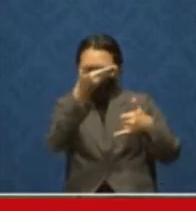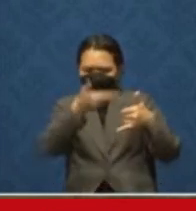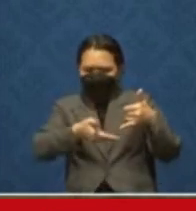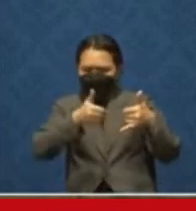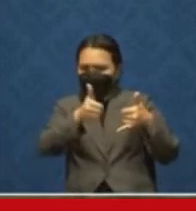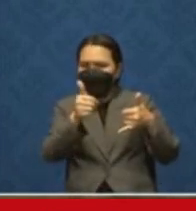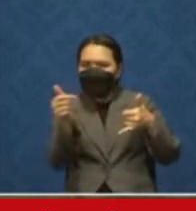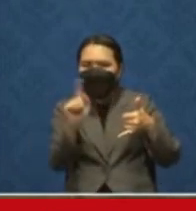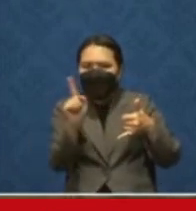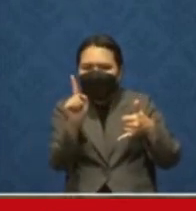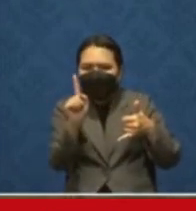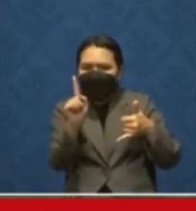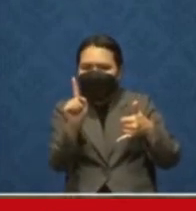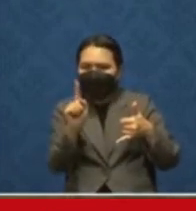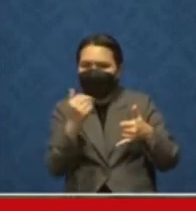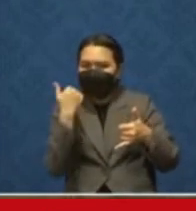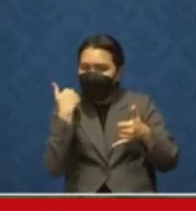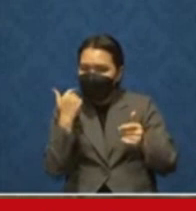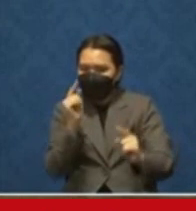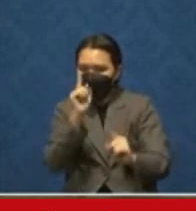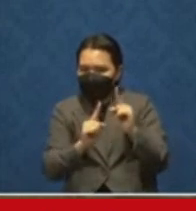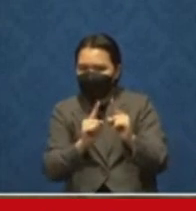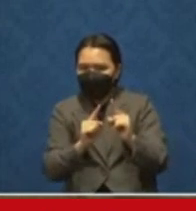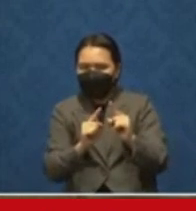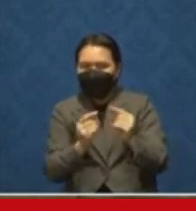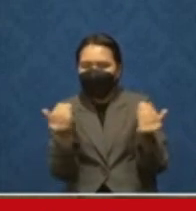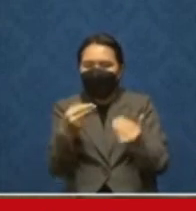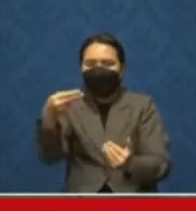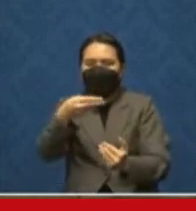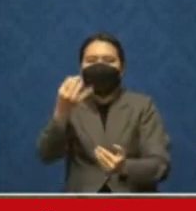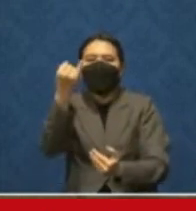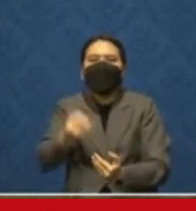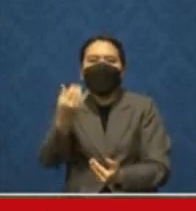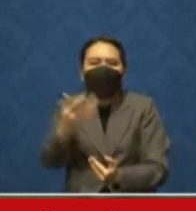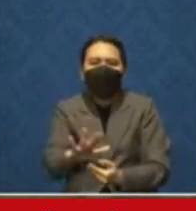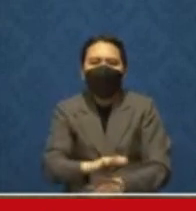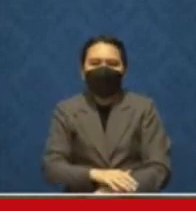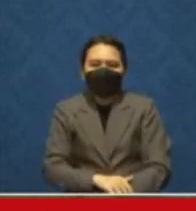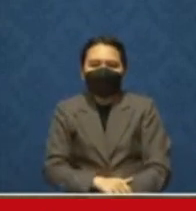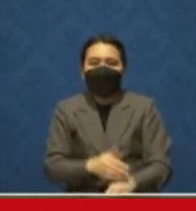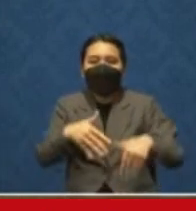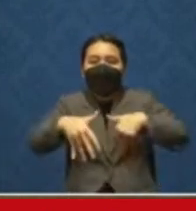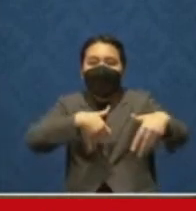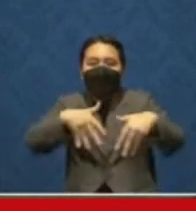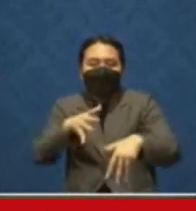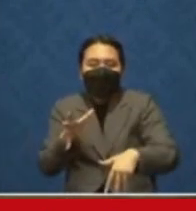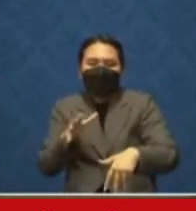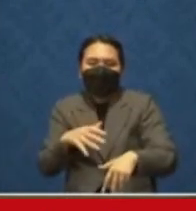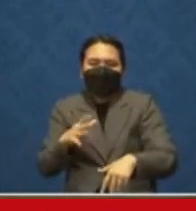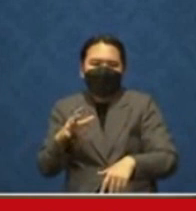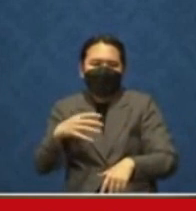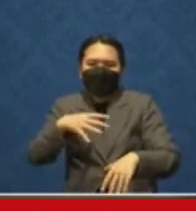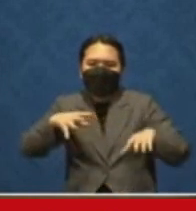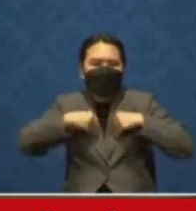ช้าเย้ยแต่ผมว่าต้องมีดีอะไรถึงกล้าไป